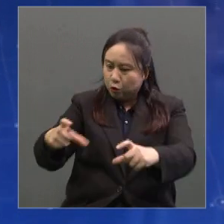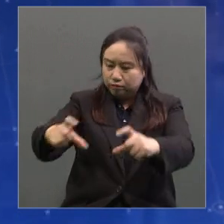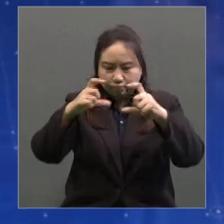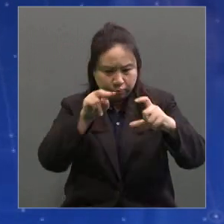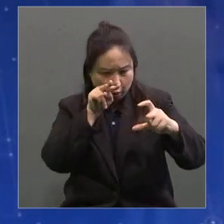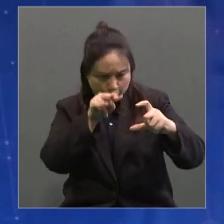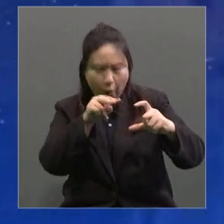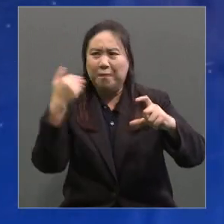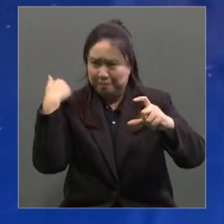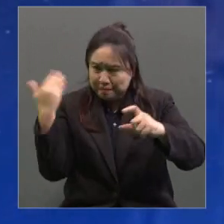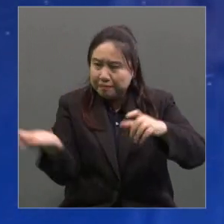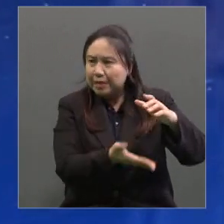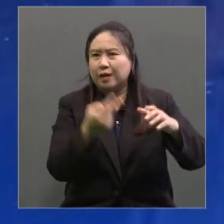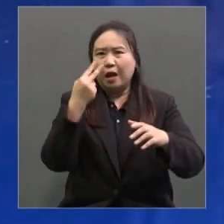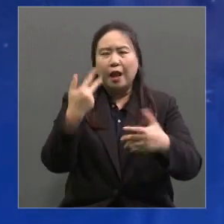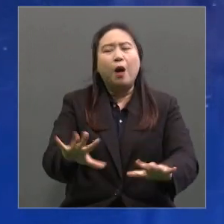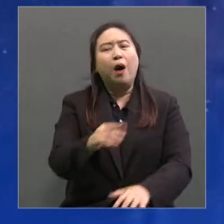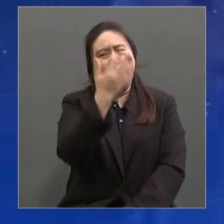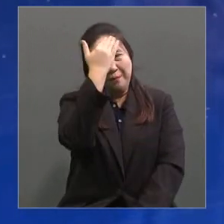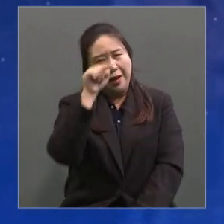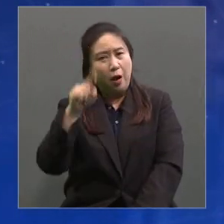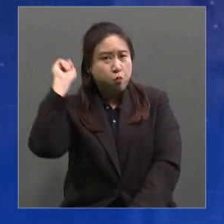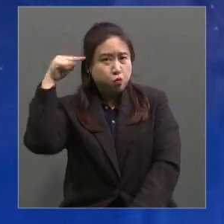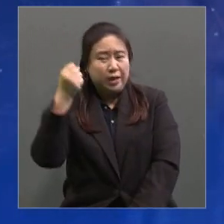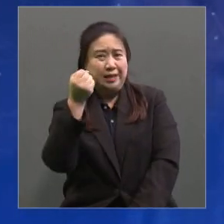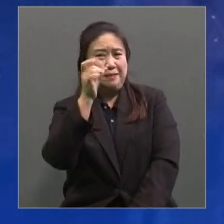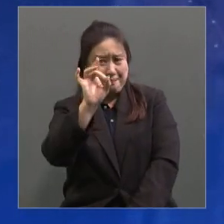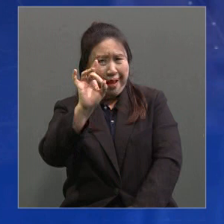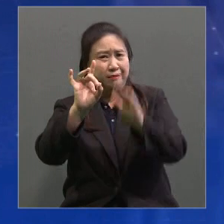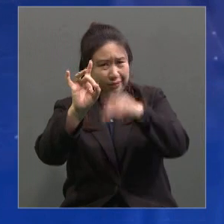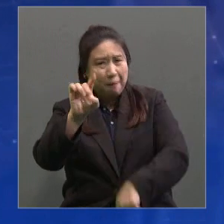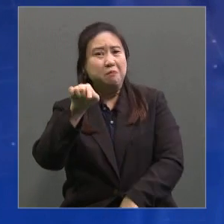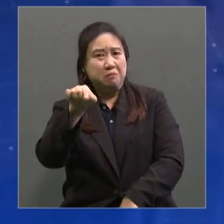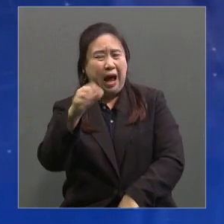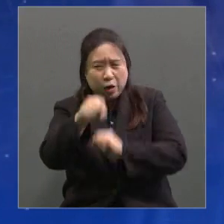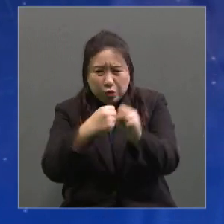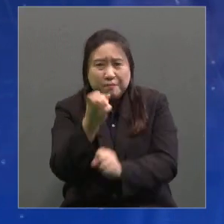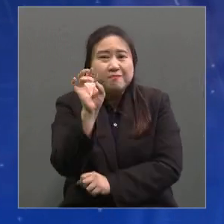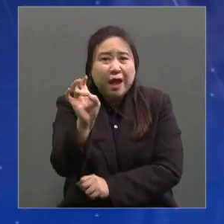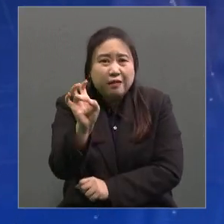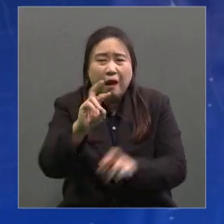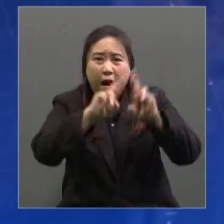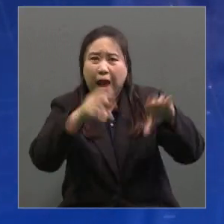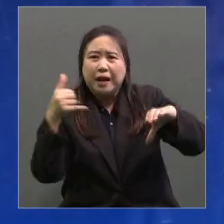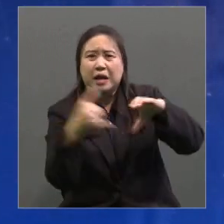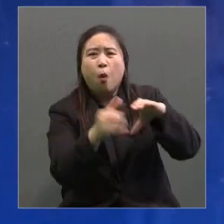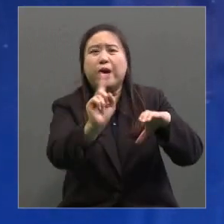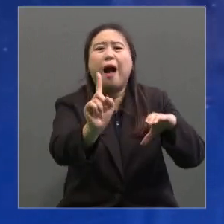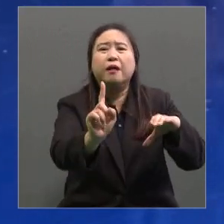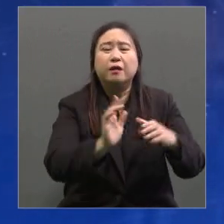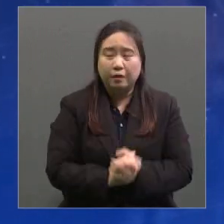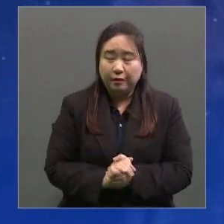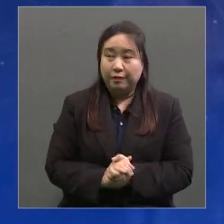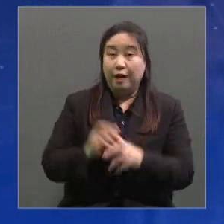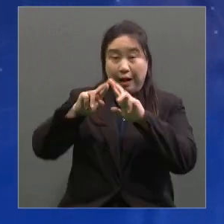เกิดประเด็นขึ้นมาว่าเอ๊ะแล้วสถานบันเทิงปล่อยให้เด็กอายุต่ำกว่า18ปีเข้าไปได้ยังไงในเมื่อน้องอายุ17สถานบันเทิงเขาบอกว่ามันเขา